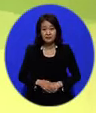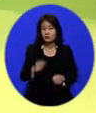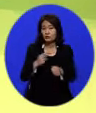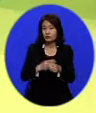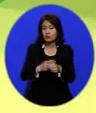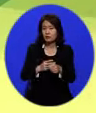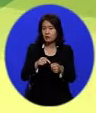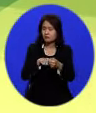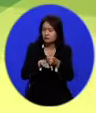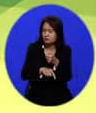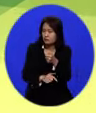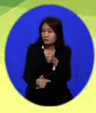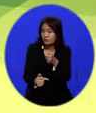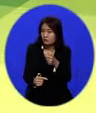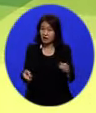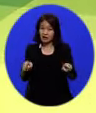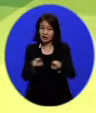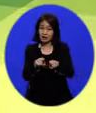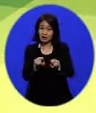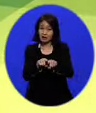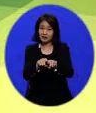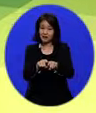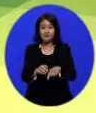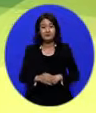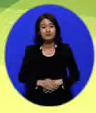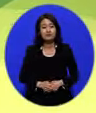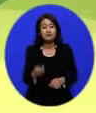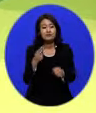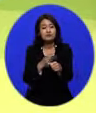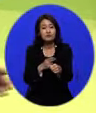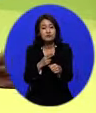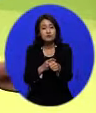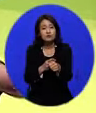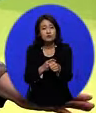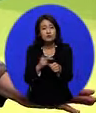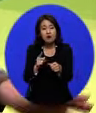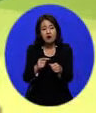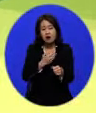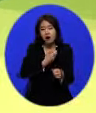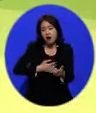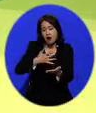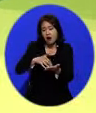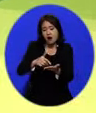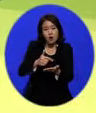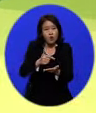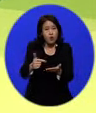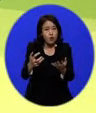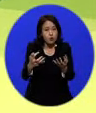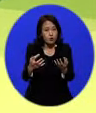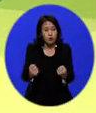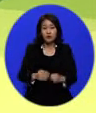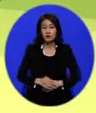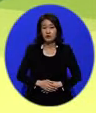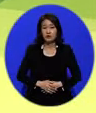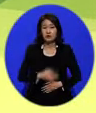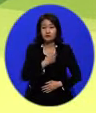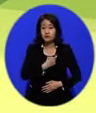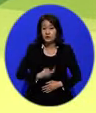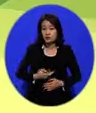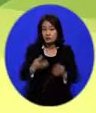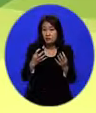스승의 기쁜 뜻이 숨어 있을까요? 자, 이 스승은 수많은 제자가 있습니다. 네,